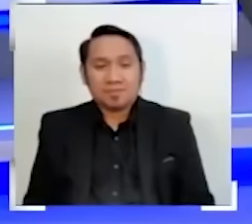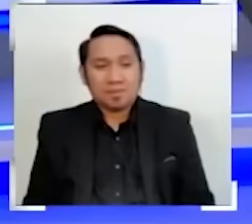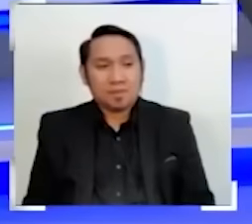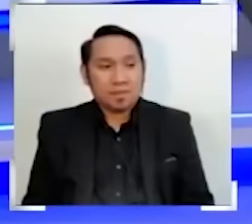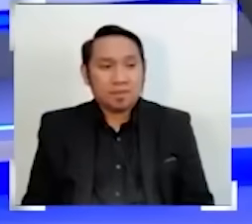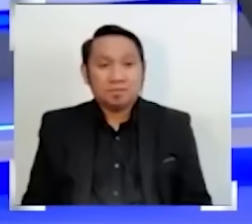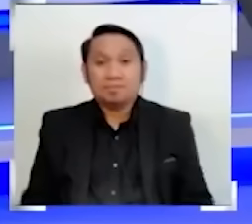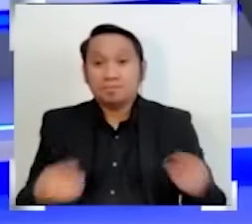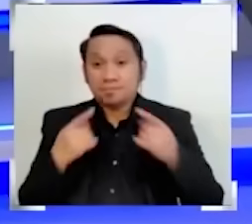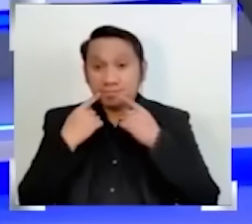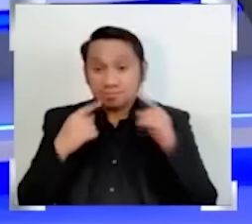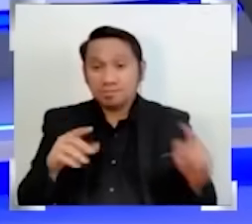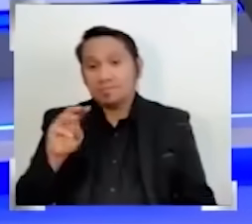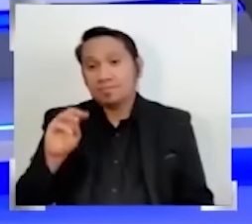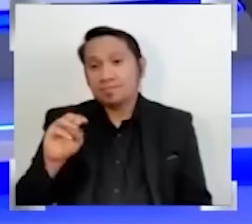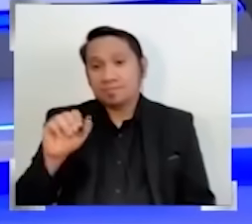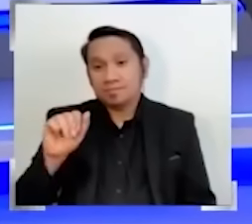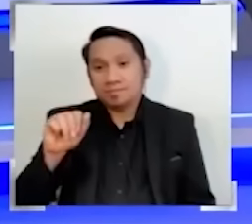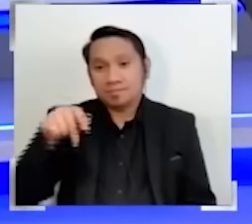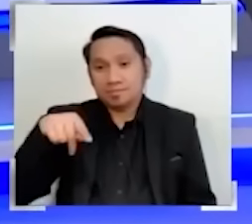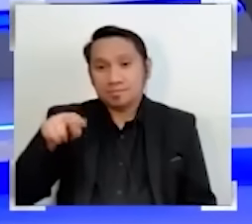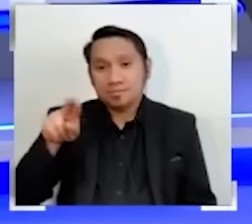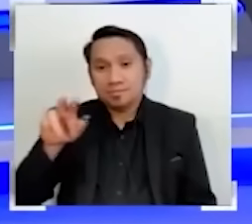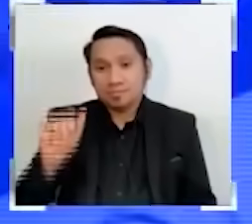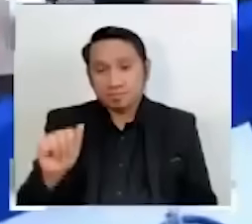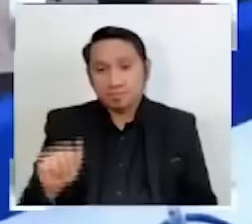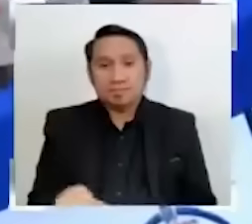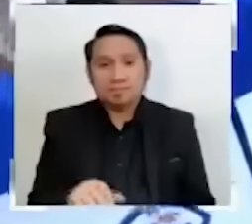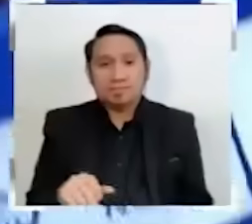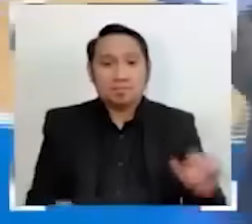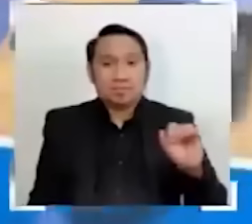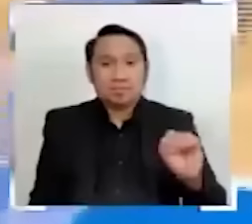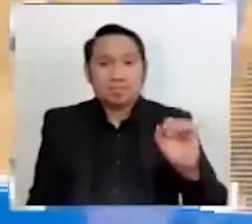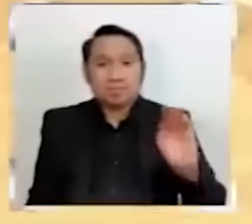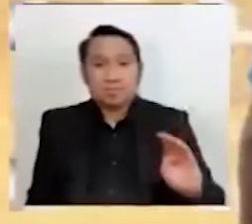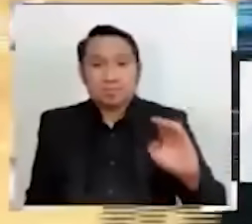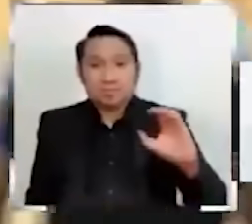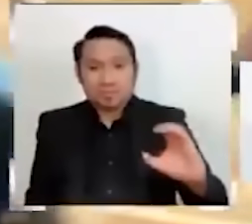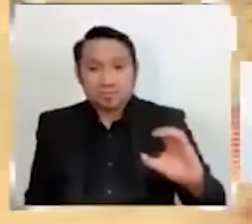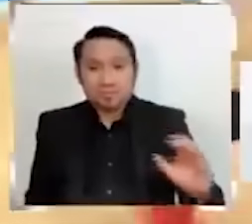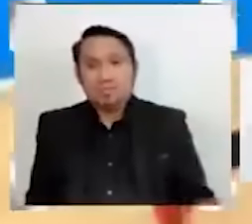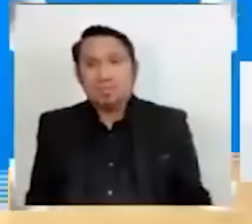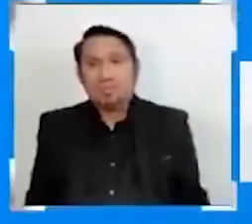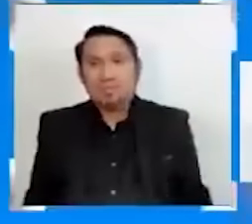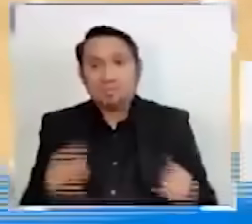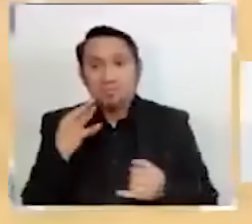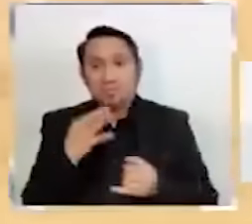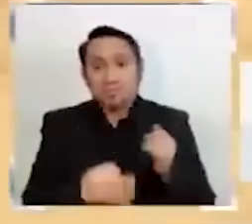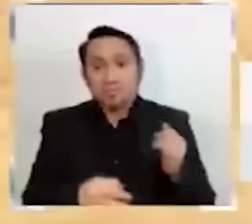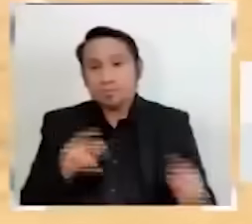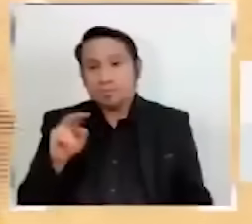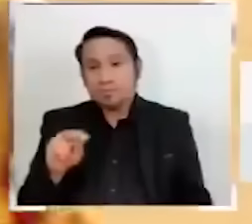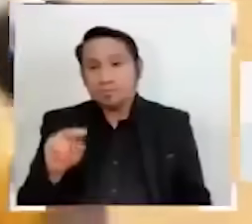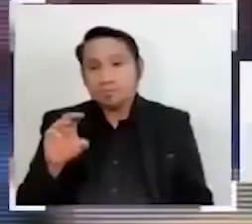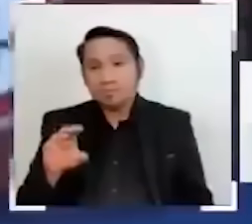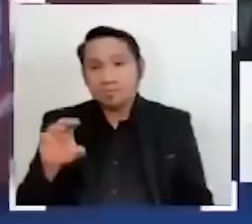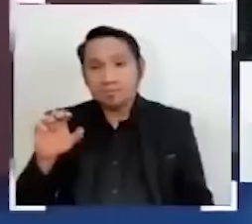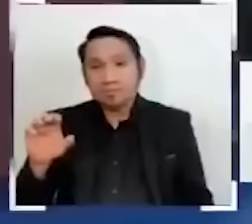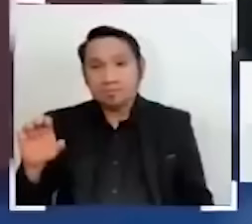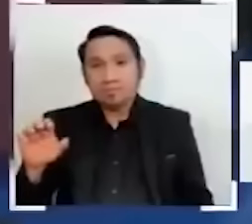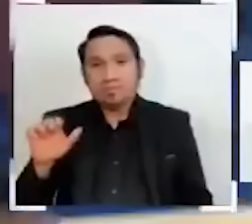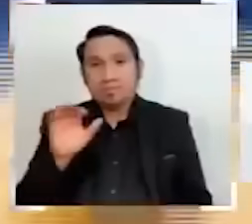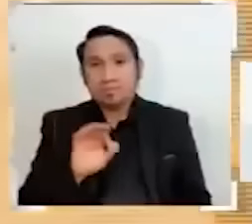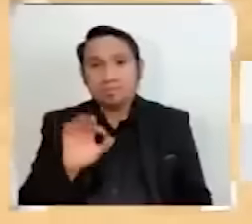Tagumpay ang Mapua Cardinals kontra San Beda Red Lions sa Game 1 ng Finals ng NCAA 99